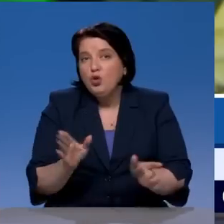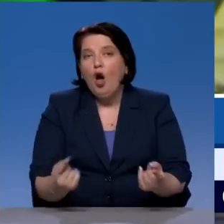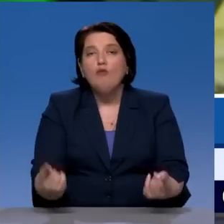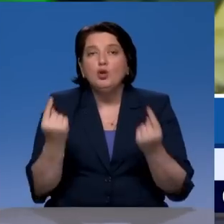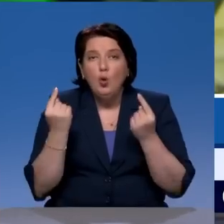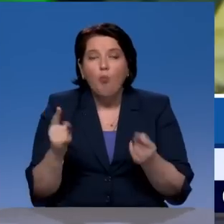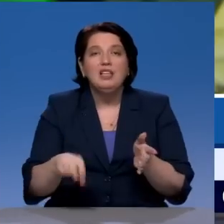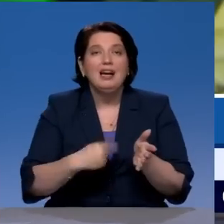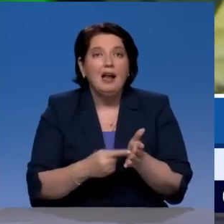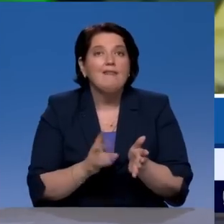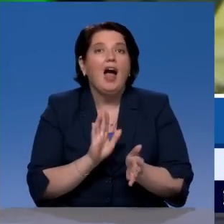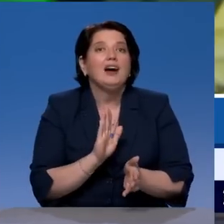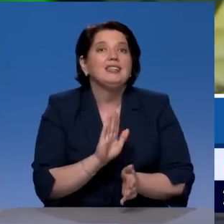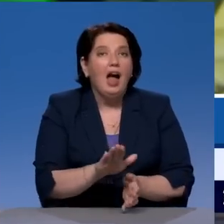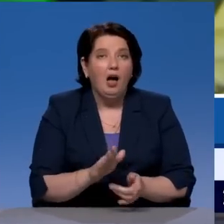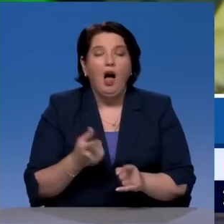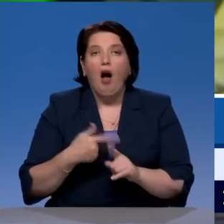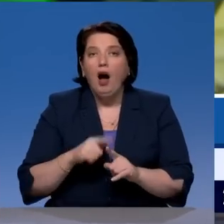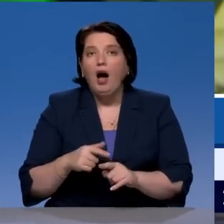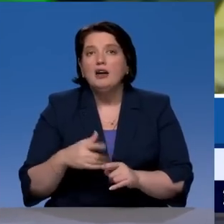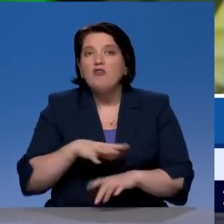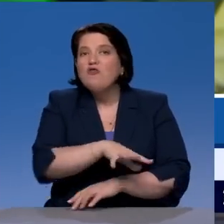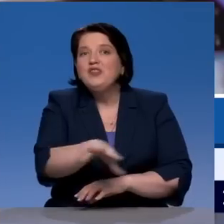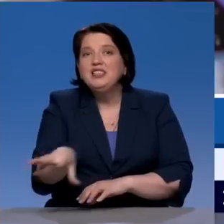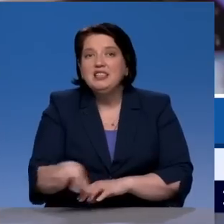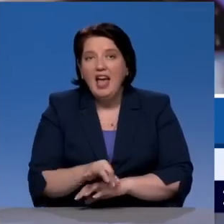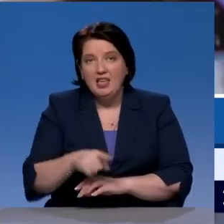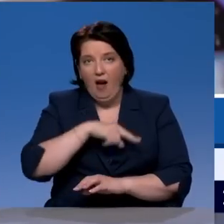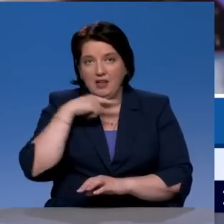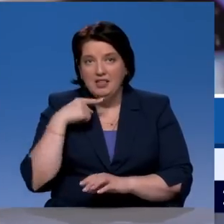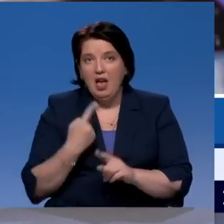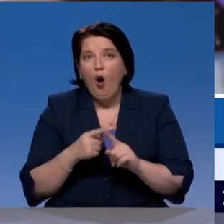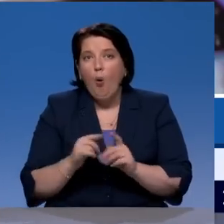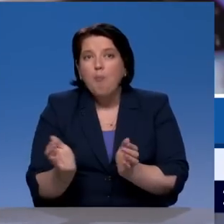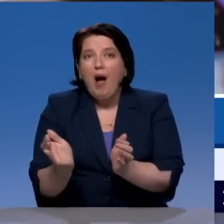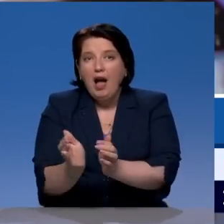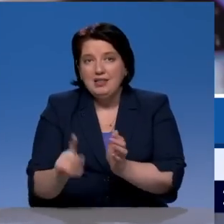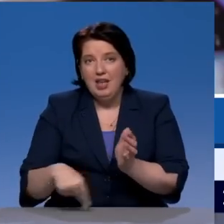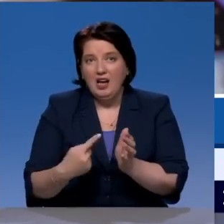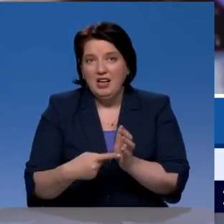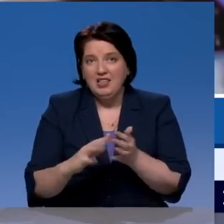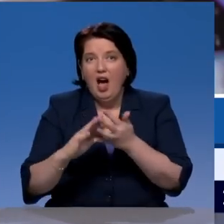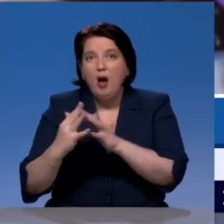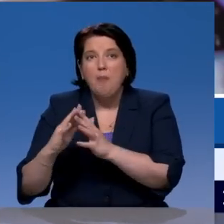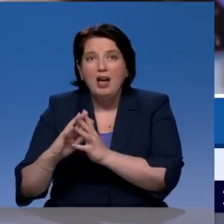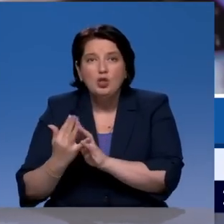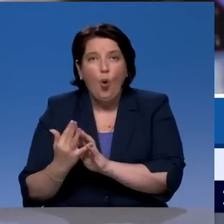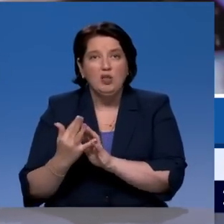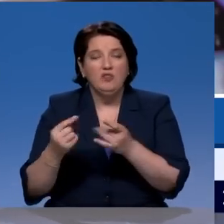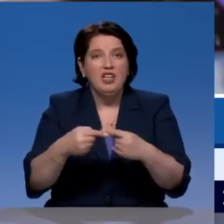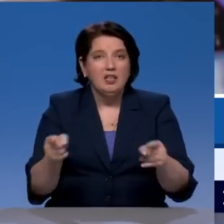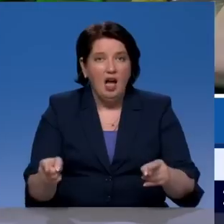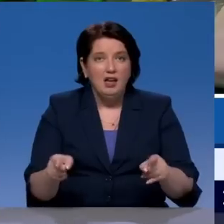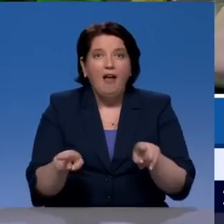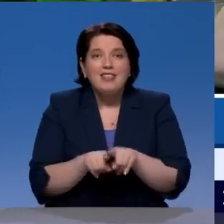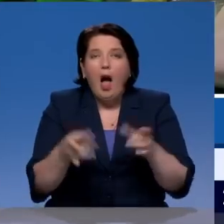городах. А сейчас мы говорим о всей России, тех небольших городах, поселковых, где не так все это